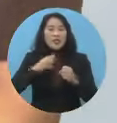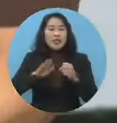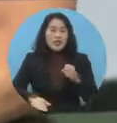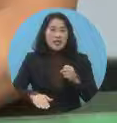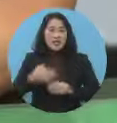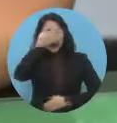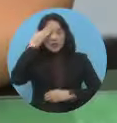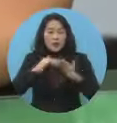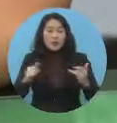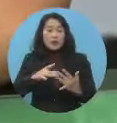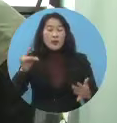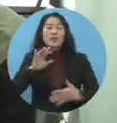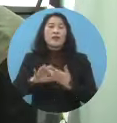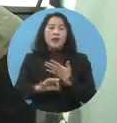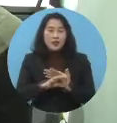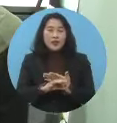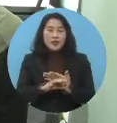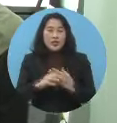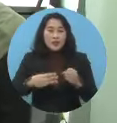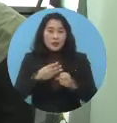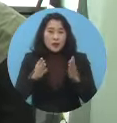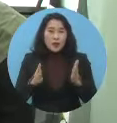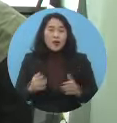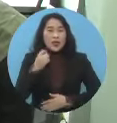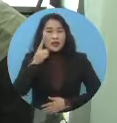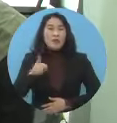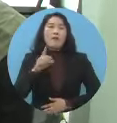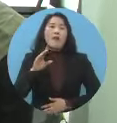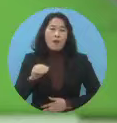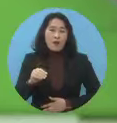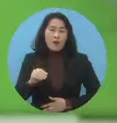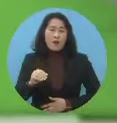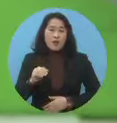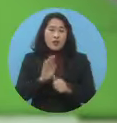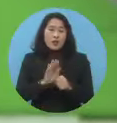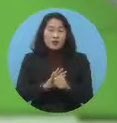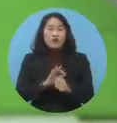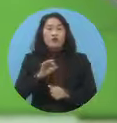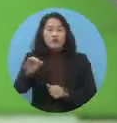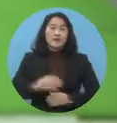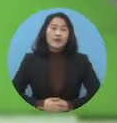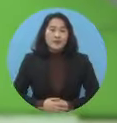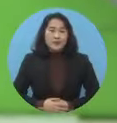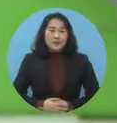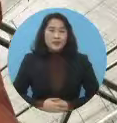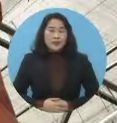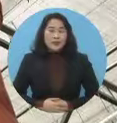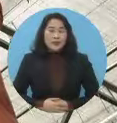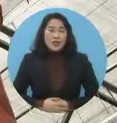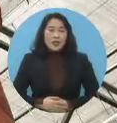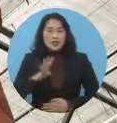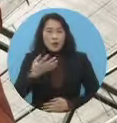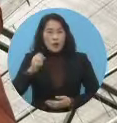청년으로 선발된 청년창업 누비는 3년 동안 한 달에 100만 원의 영농 정착 지원금을 줍니다 또